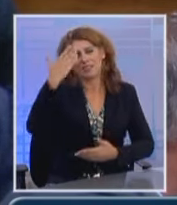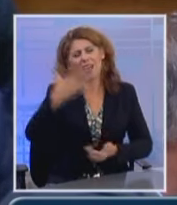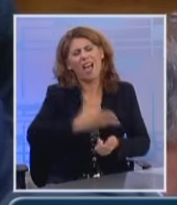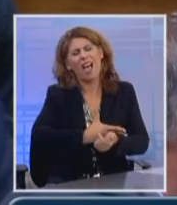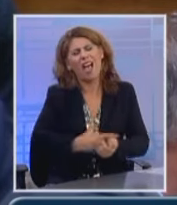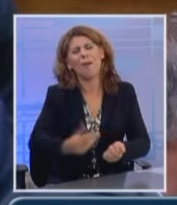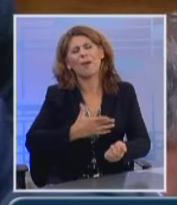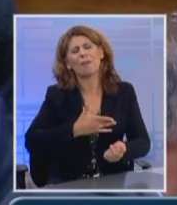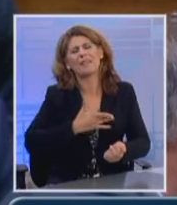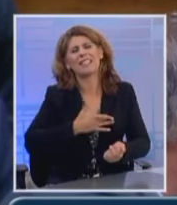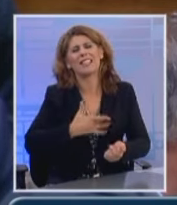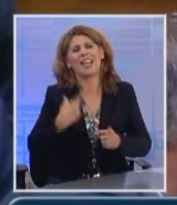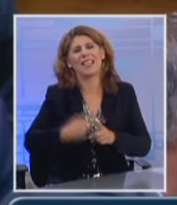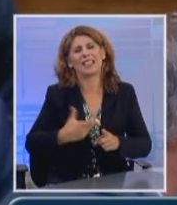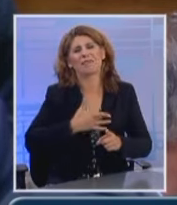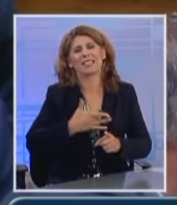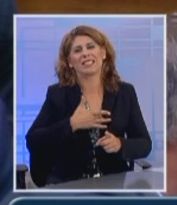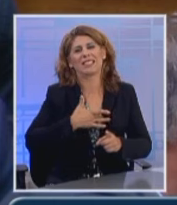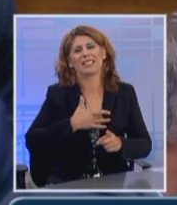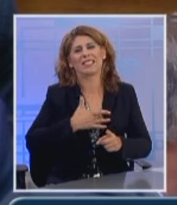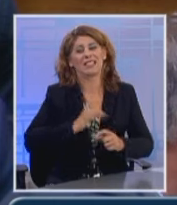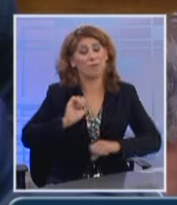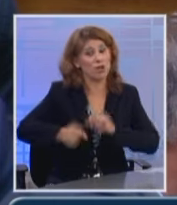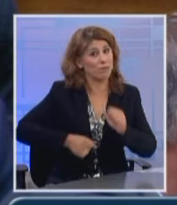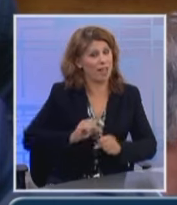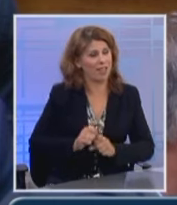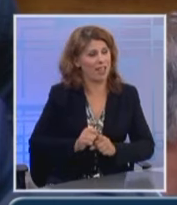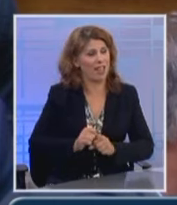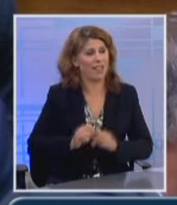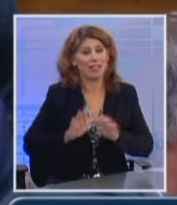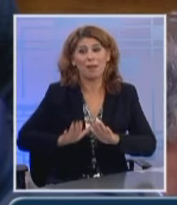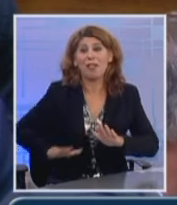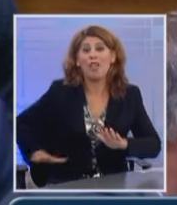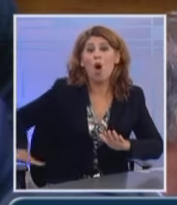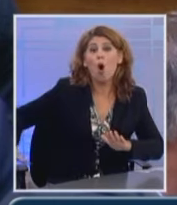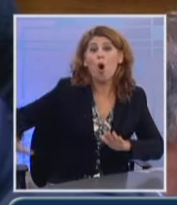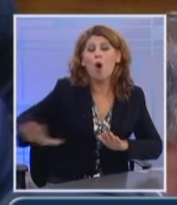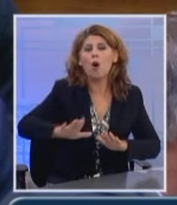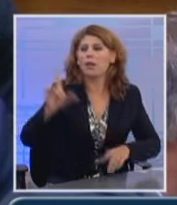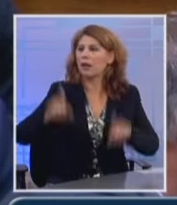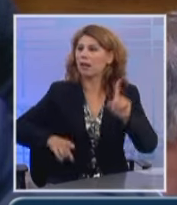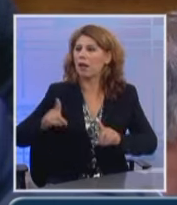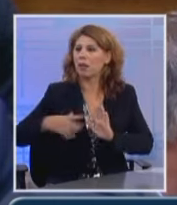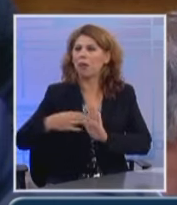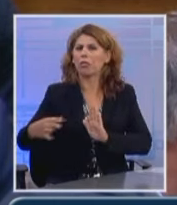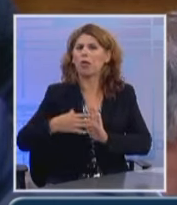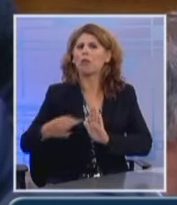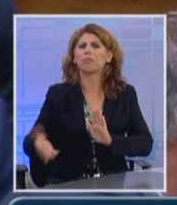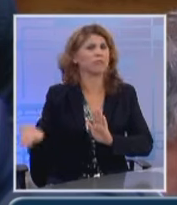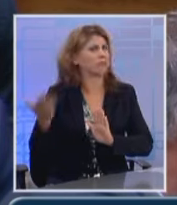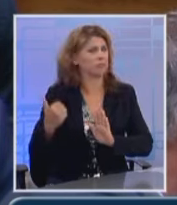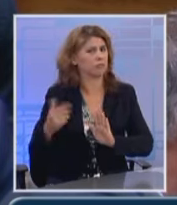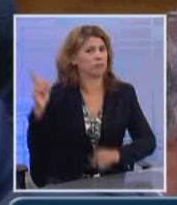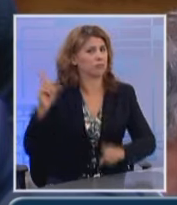και ψυχή, ελληνική ψυχή στον αγώνα πάνω. Τα παιδιά είναι όλα τα παιδιά, κάποια παιδιά είναι αδιόριστα στο δημόσιο που